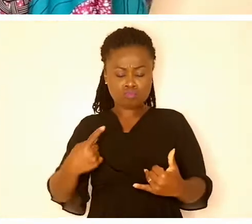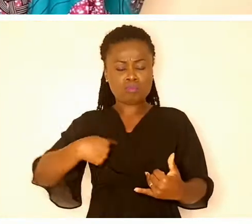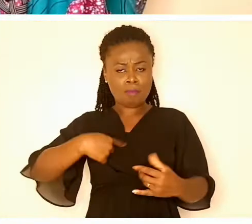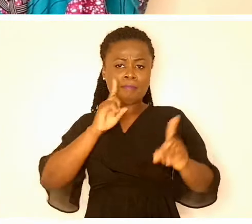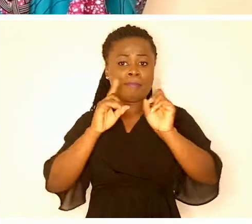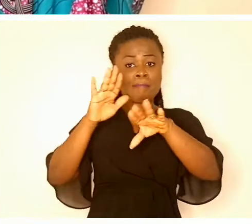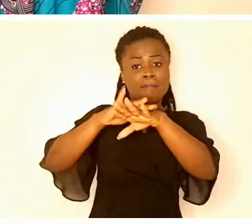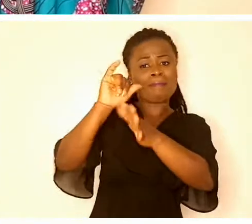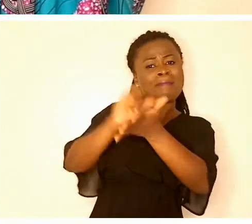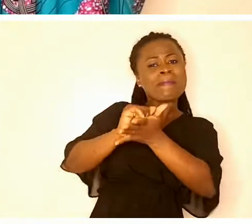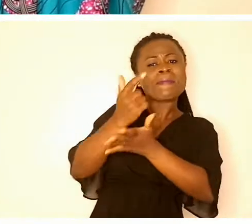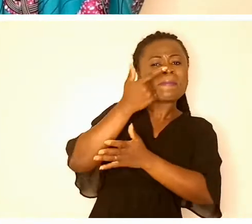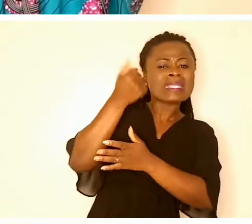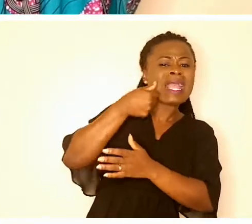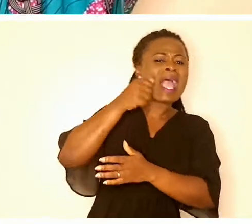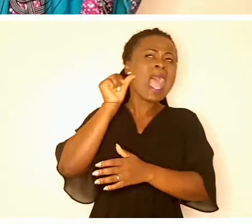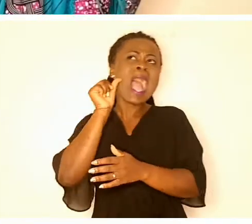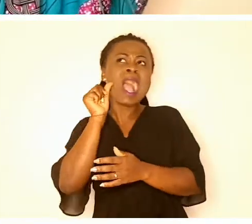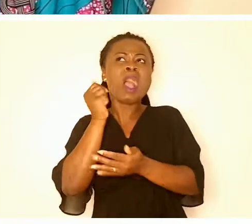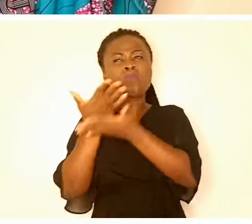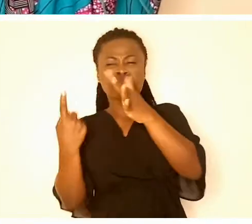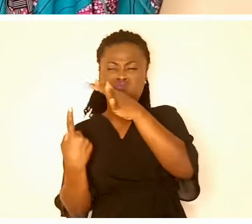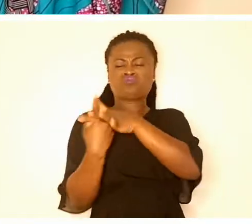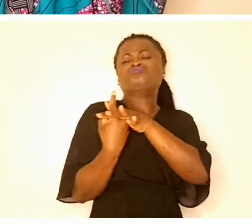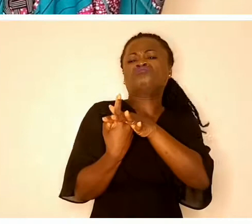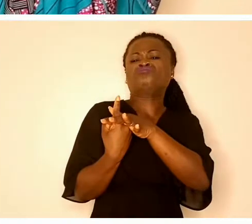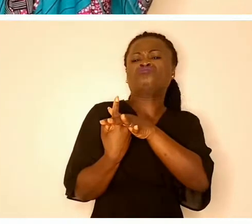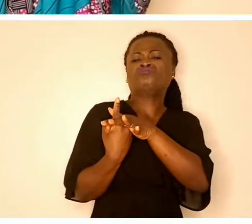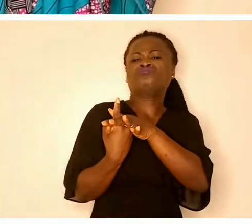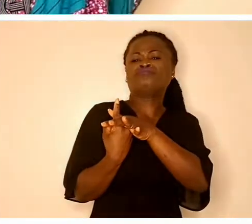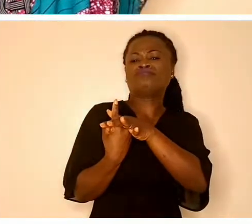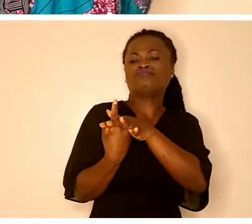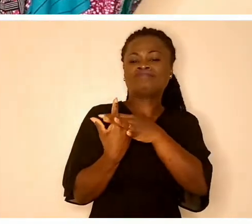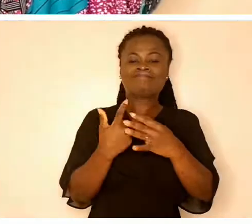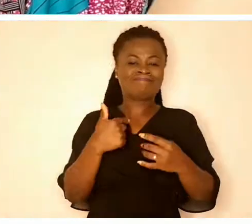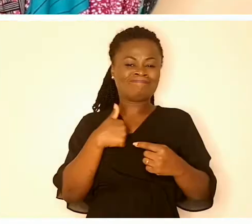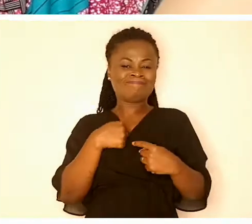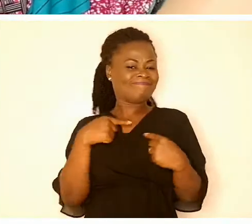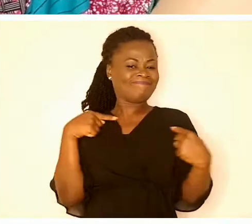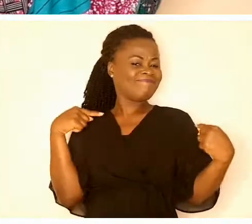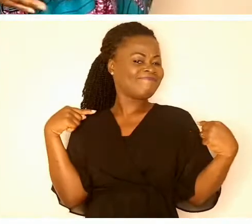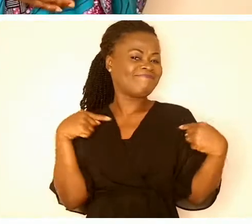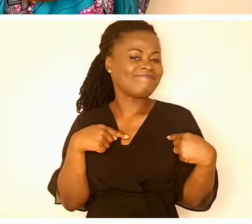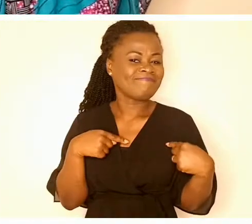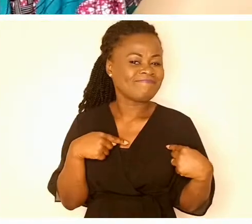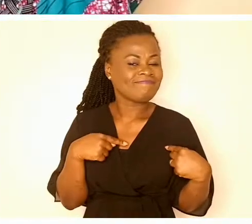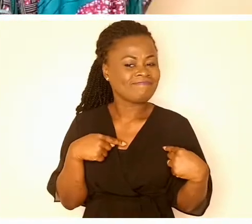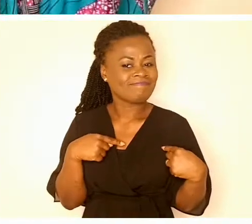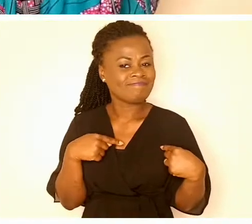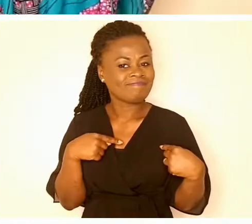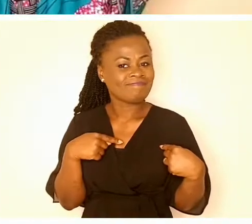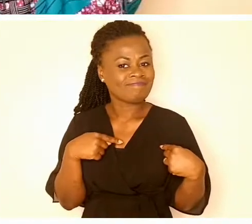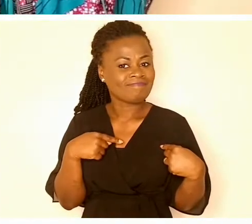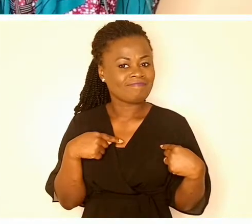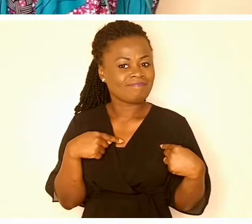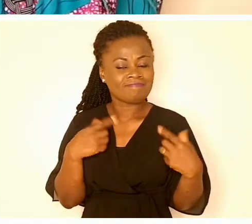aujourd'hui parce qu'il y a une situation qui est arrivée hier qui m'a vraiment touchée et j'ai dit on